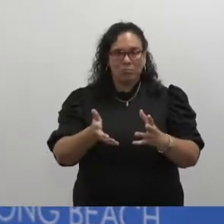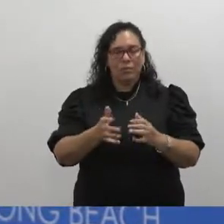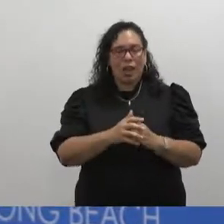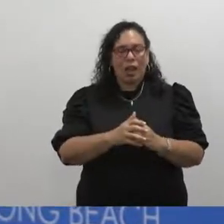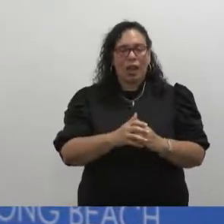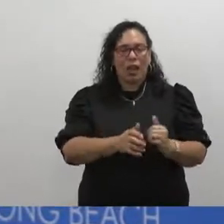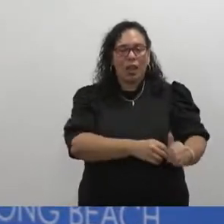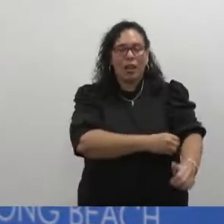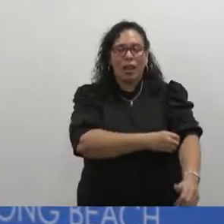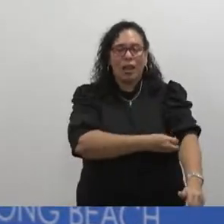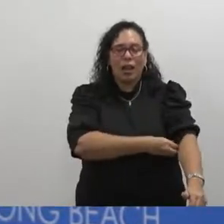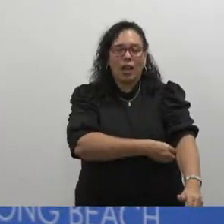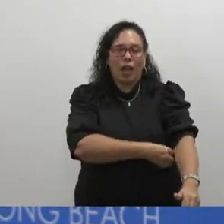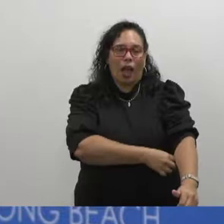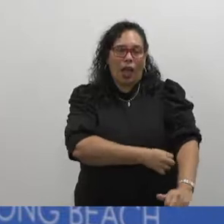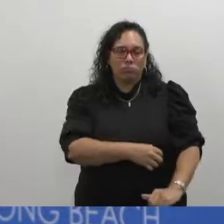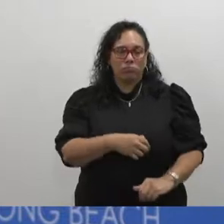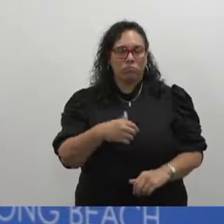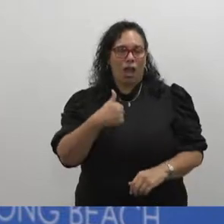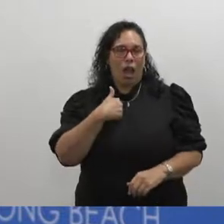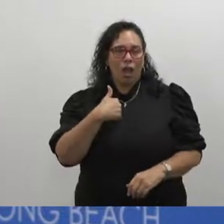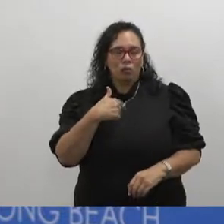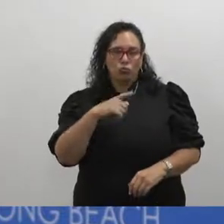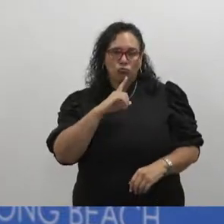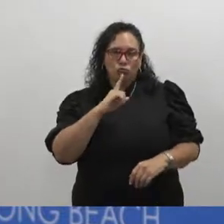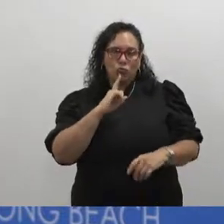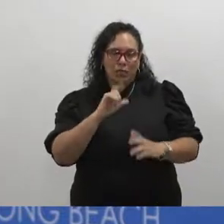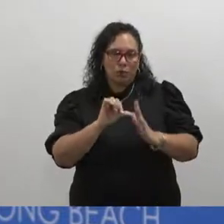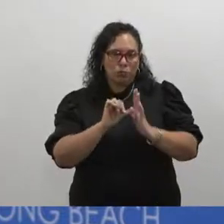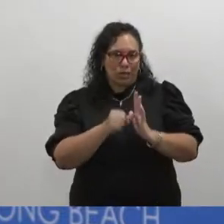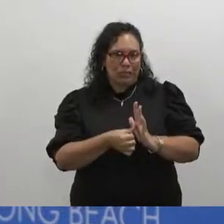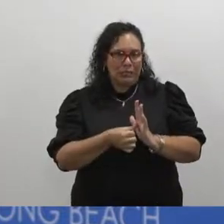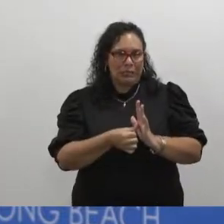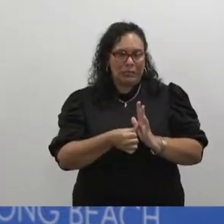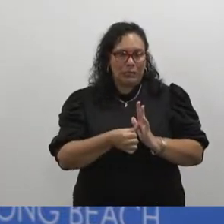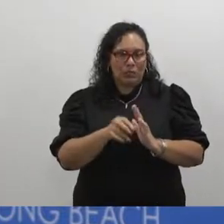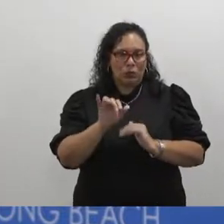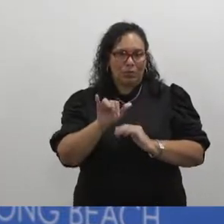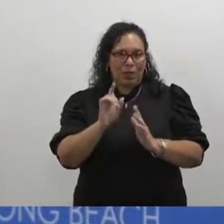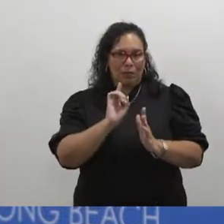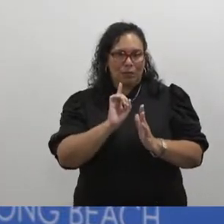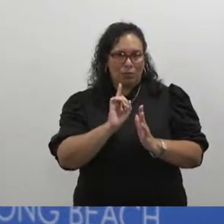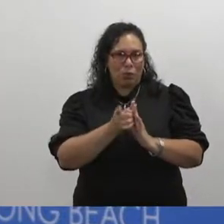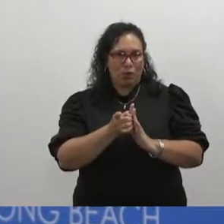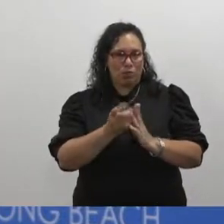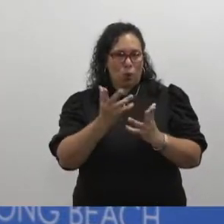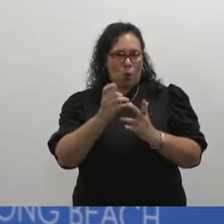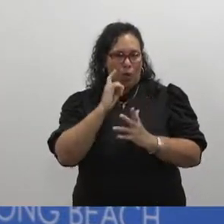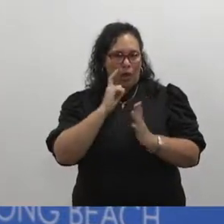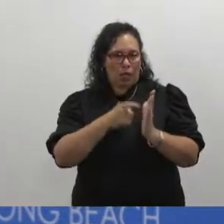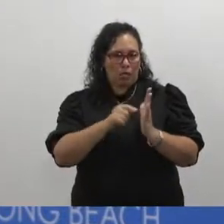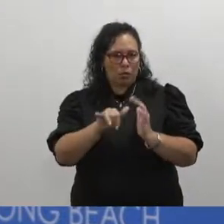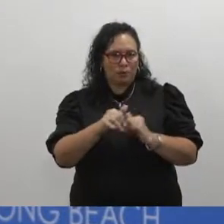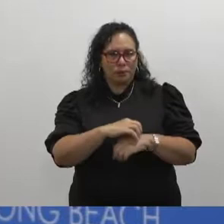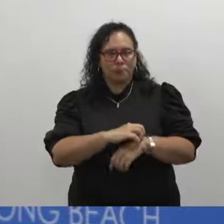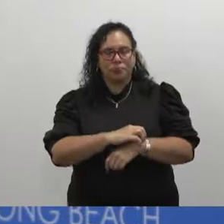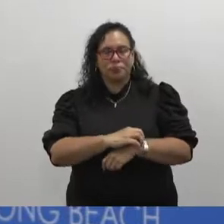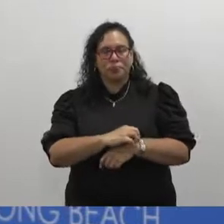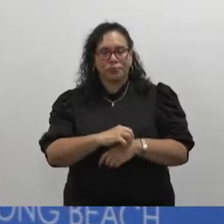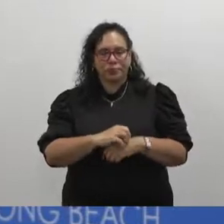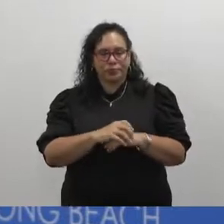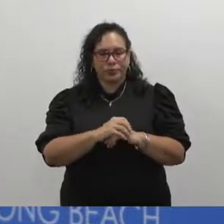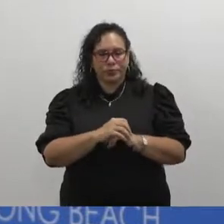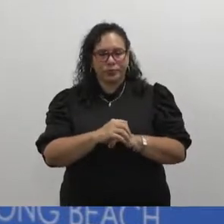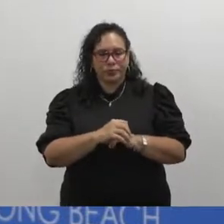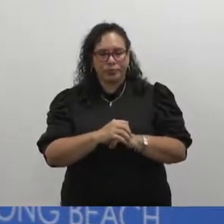cục cồn niên nia nà tàm district hay nâng sa mạc tập hiệp rà bọc bộ kì riêng riêng khuôn phía đàm nâng phía đại dương phía đất